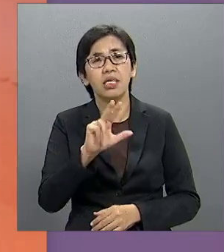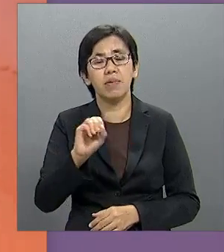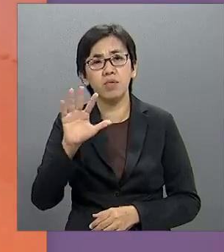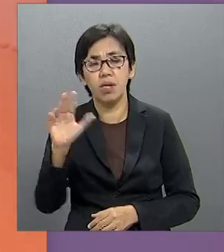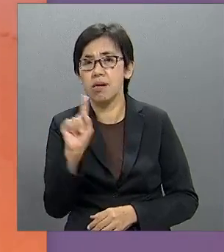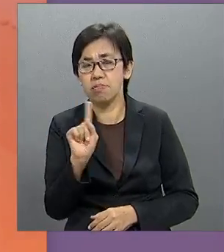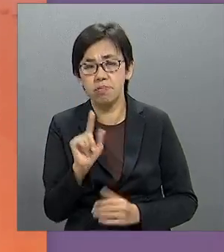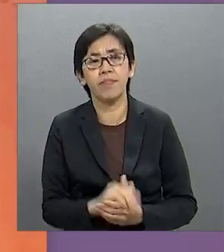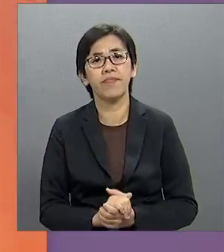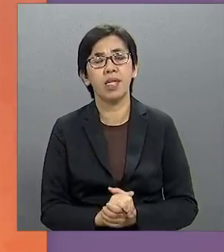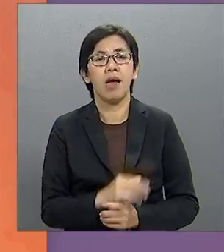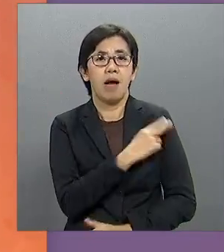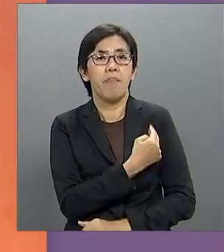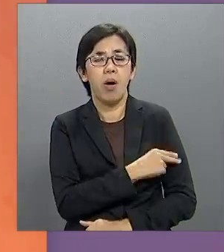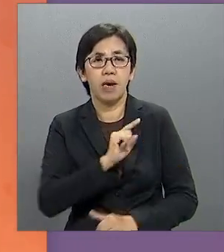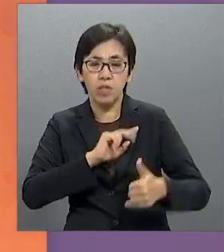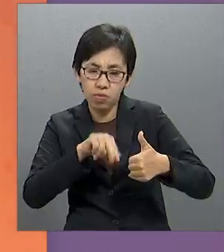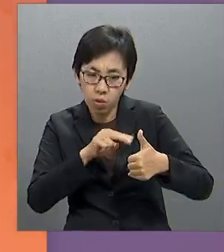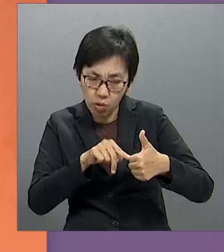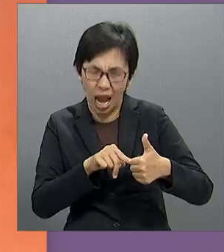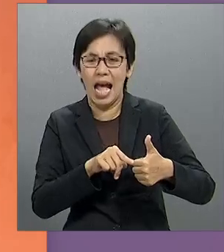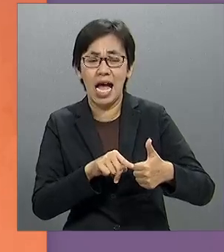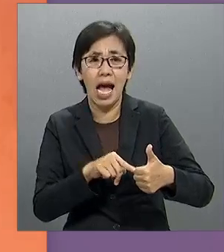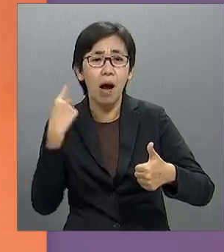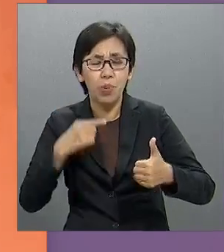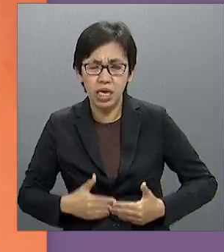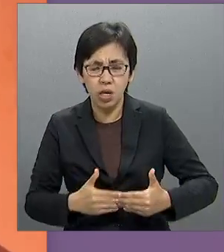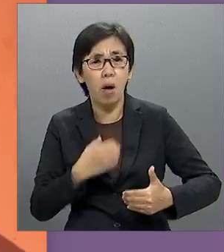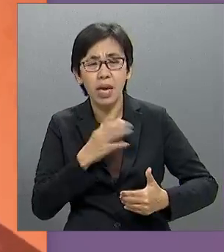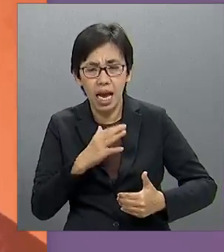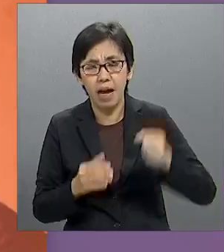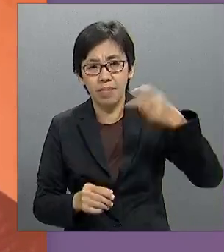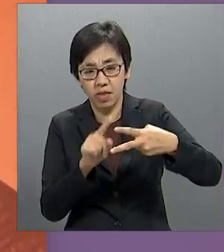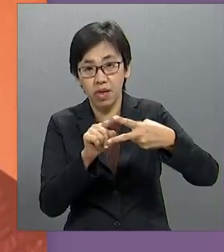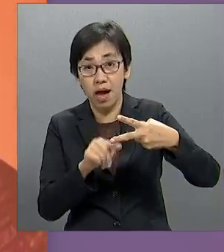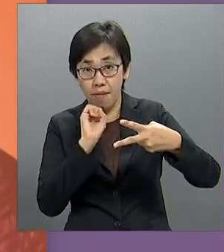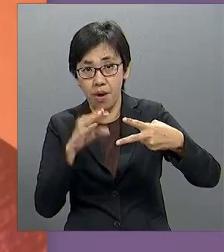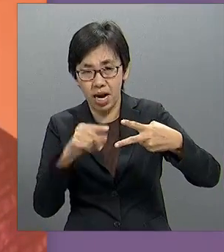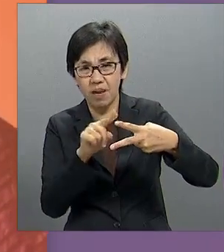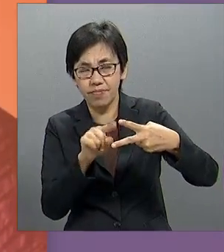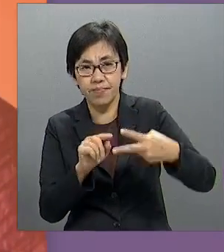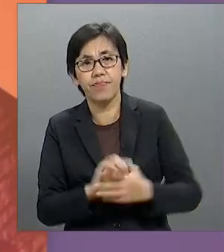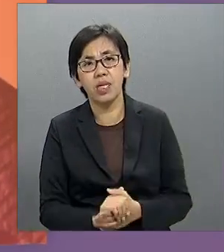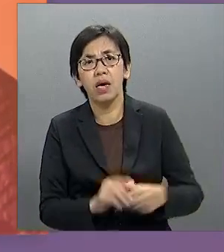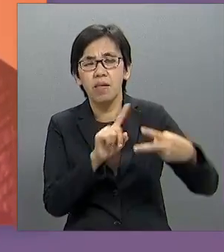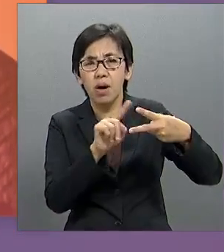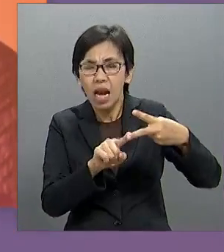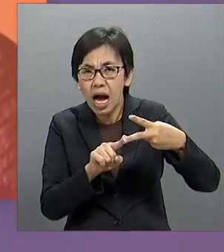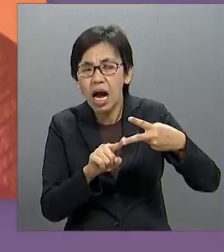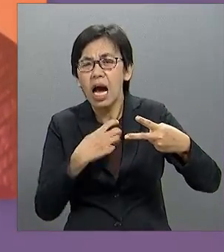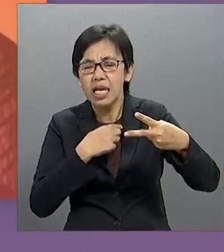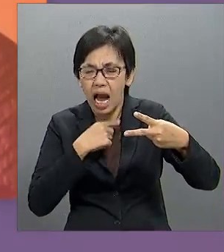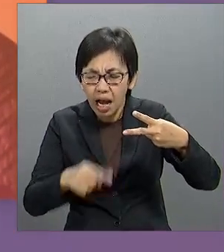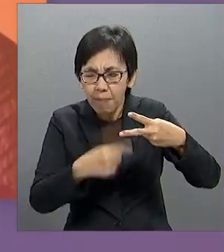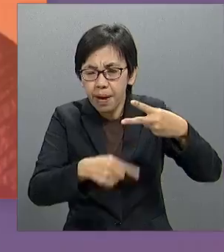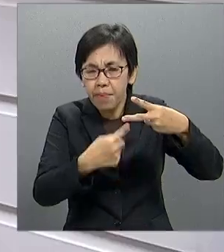แพทย์สามารถทำแท้งในกรณีไหนบ้างก็อย่างที่บอก 2กรณีไปนะคะก็น่าจะต้องมีการพัฒนาให้